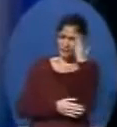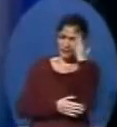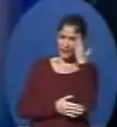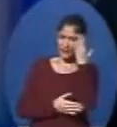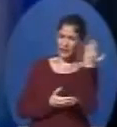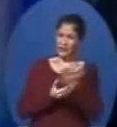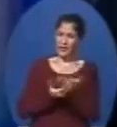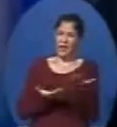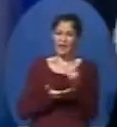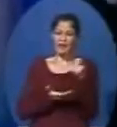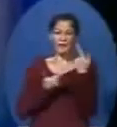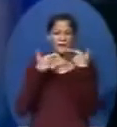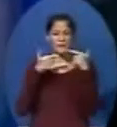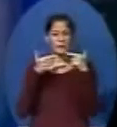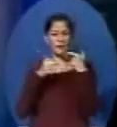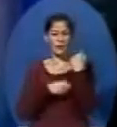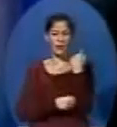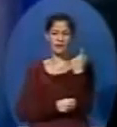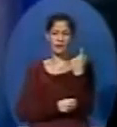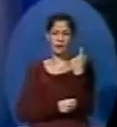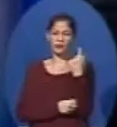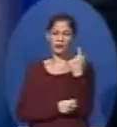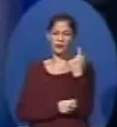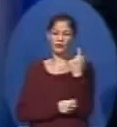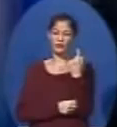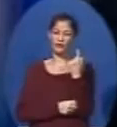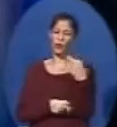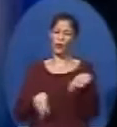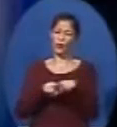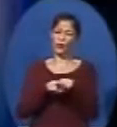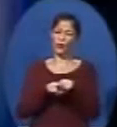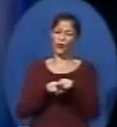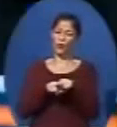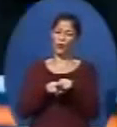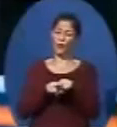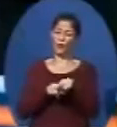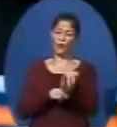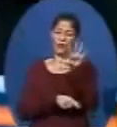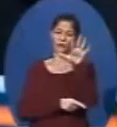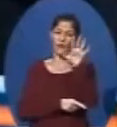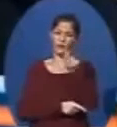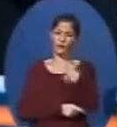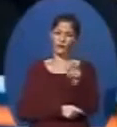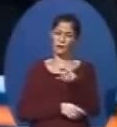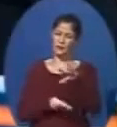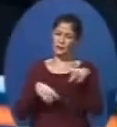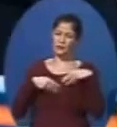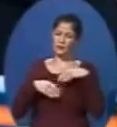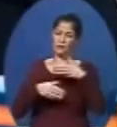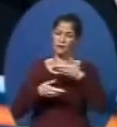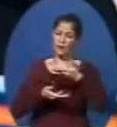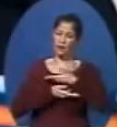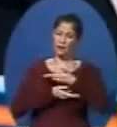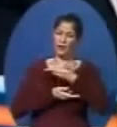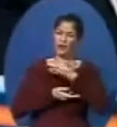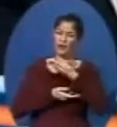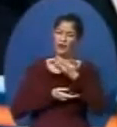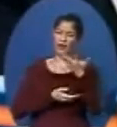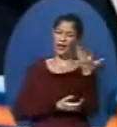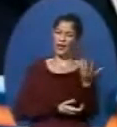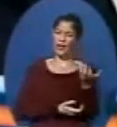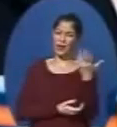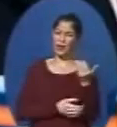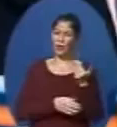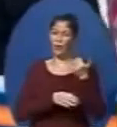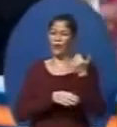אתה מסביר לעצמך שאותו הרכב, אותם חמישה שופטים, מוכנים לשמוע את העדויות המאוחרות של שולה ואת הקלטות המאוחרות של